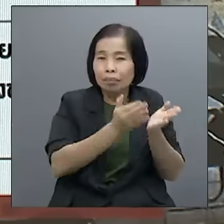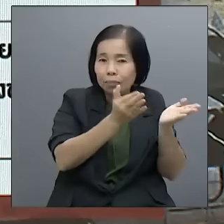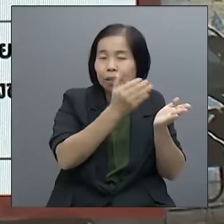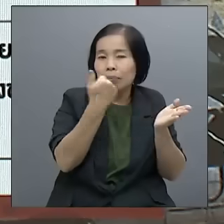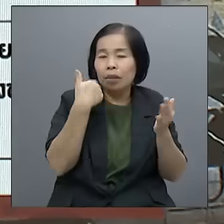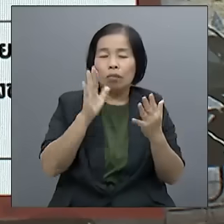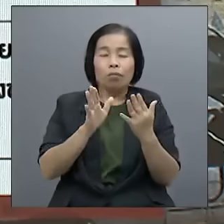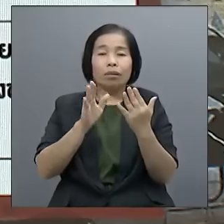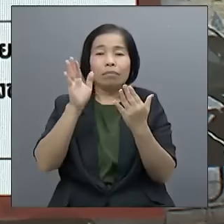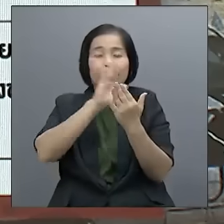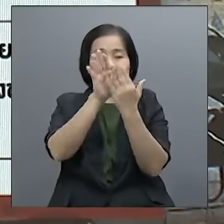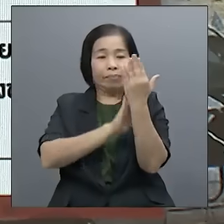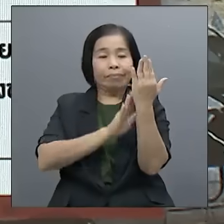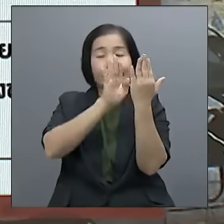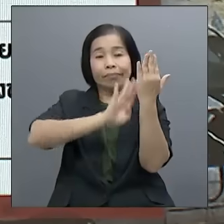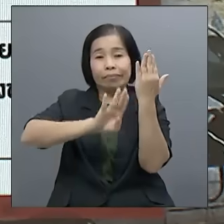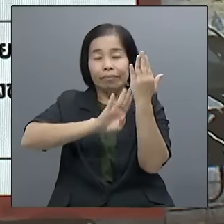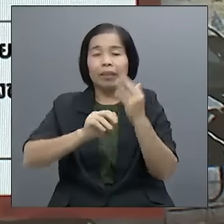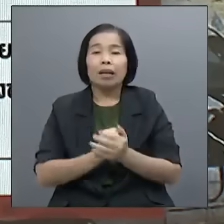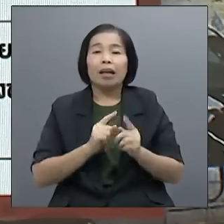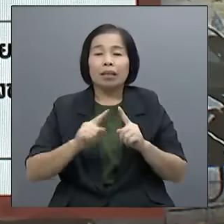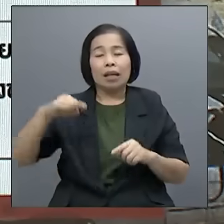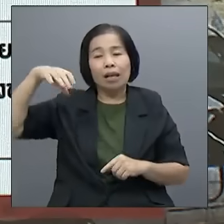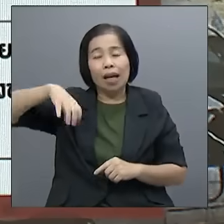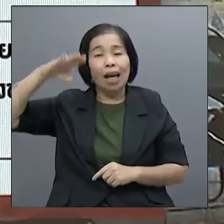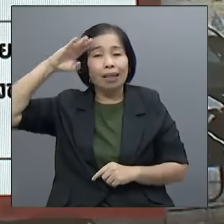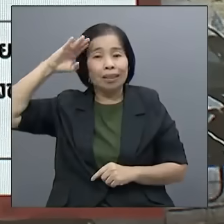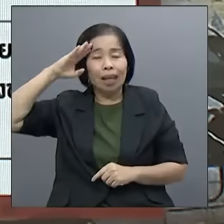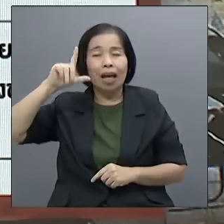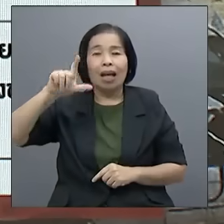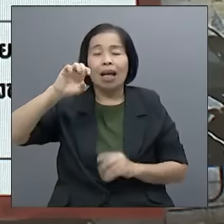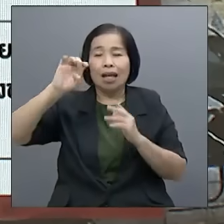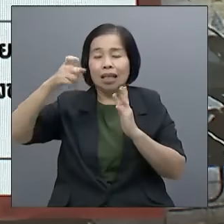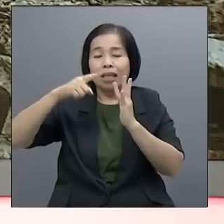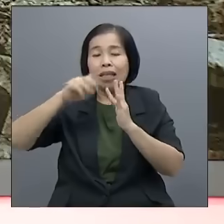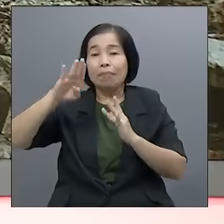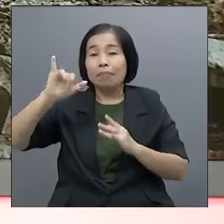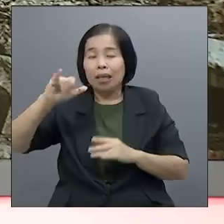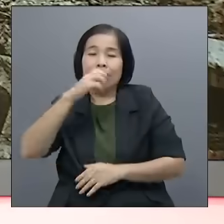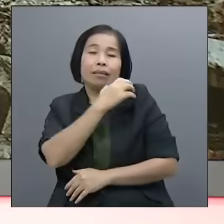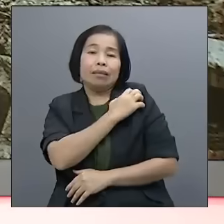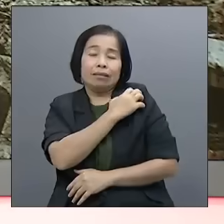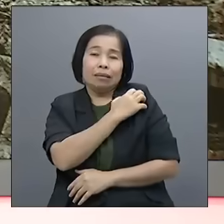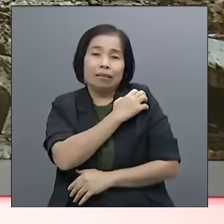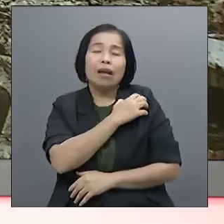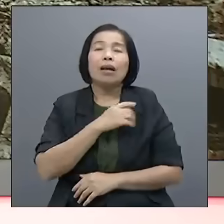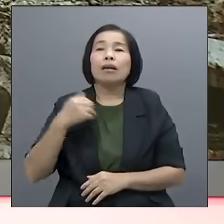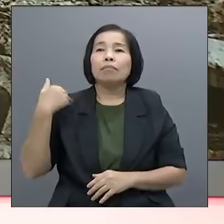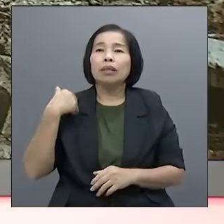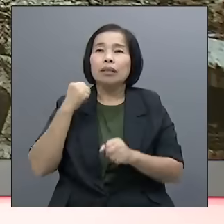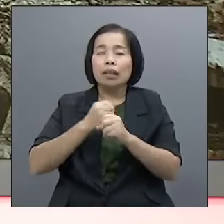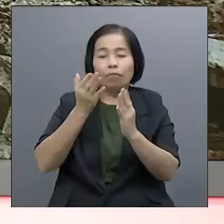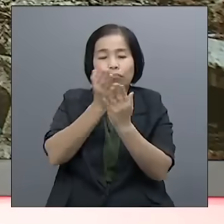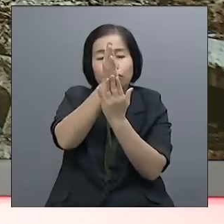างตะวันตกของประเทศค่ะขณะที่กองทัพแห่งชาติลิเบียที่นำโดยนายพลคาลิฟาฮัฟตาครองพื้นที่ทางตะวันออ